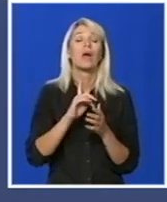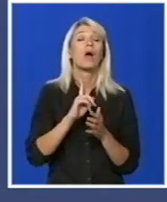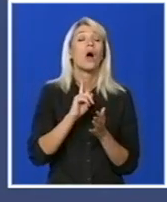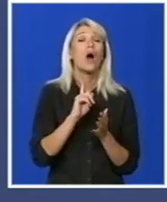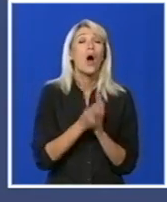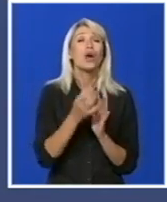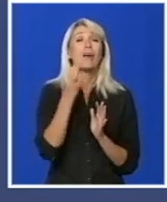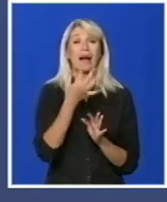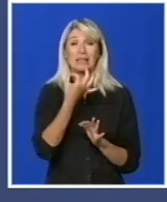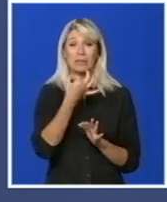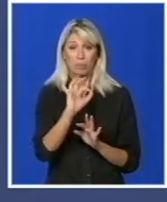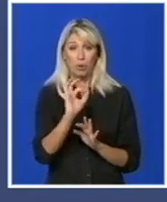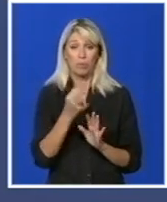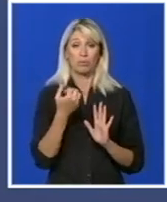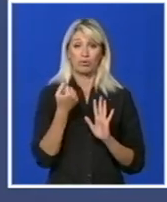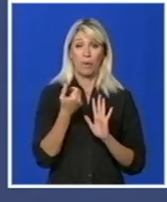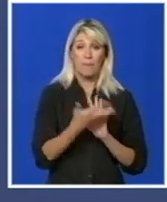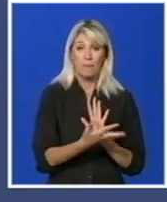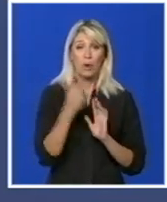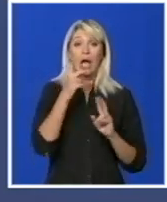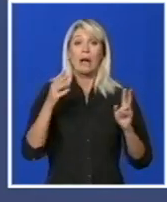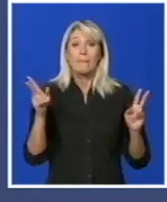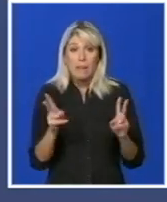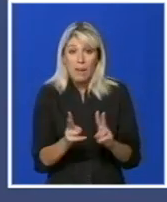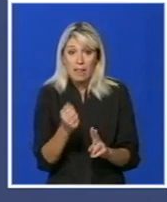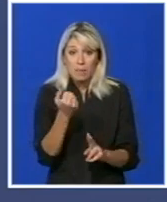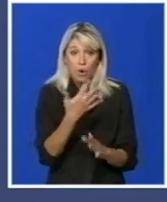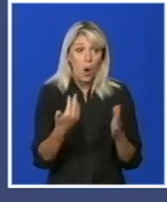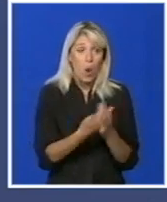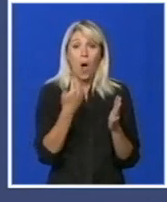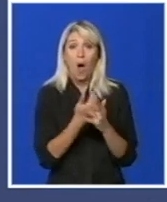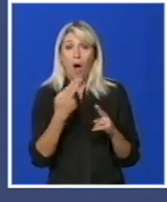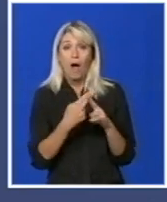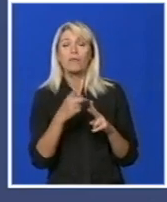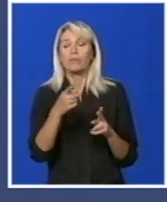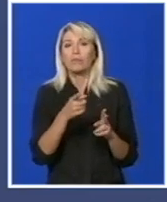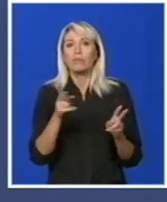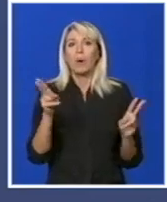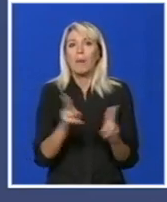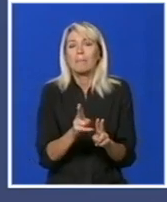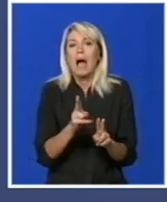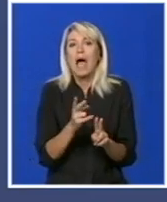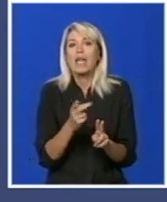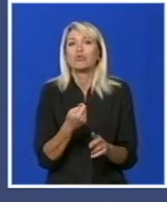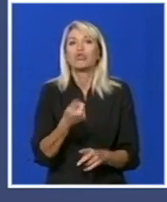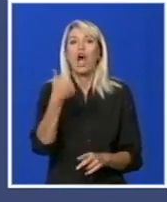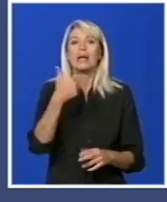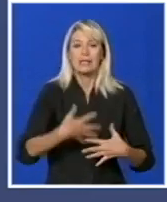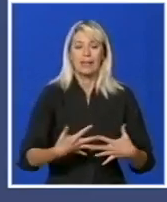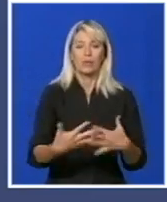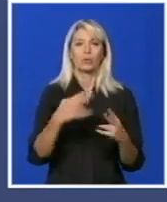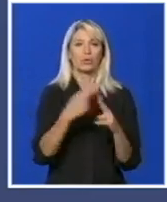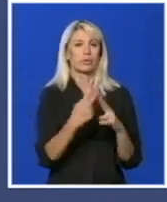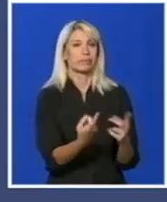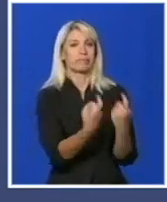čim nam se poboljšavaju brojke, čim imamo manji broj novo zaraženih, manje je mogućnost i za trudnice da obole, manje je mogućnost i